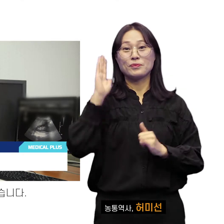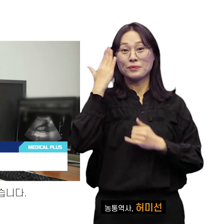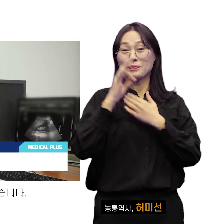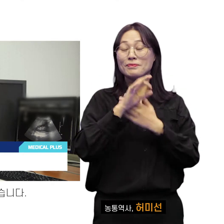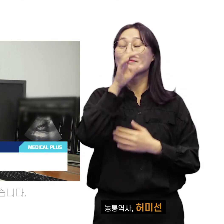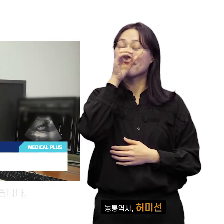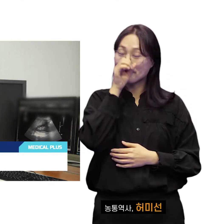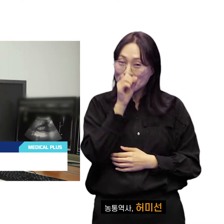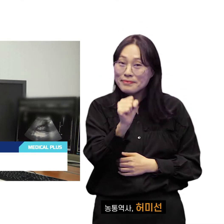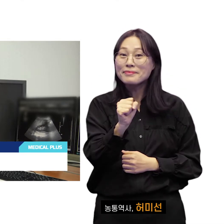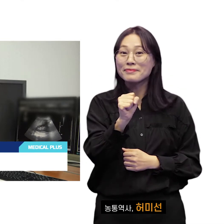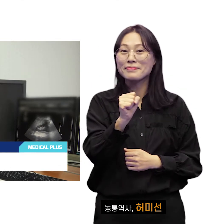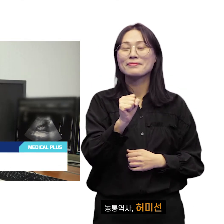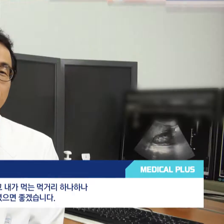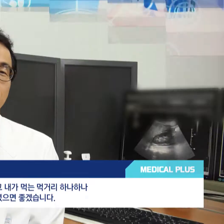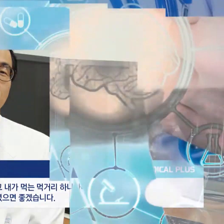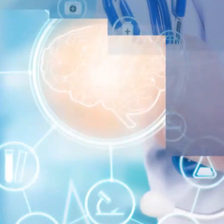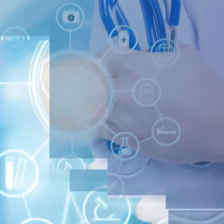되셨으면 좋겠습니다.